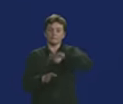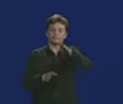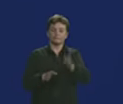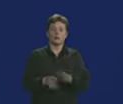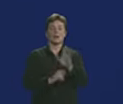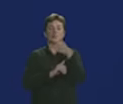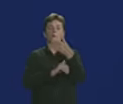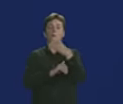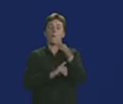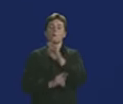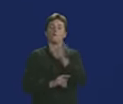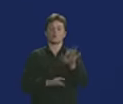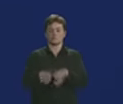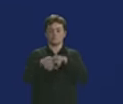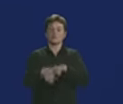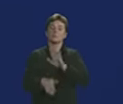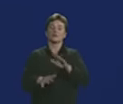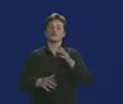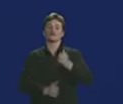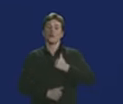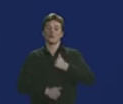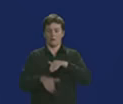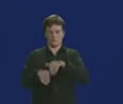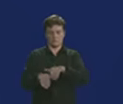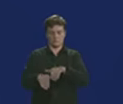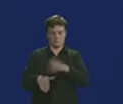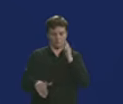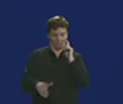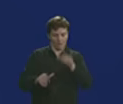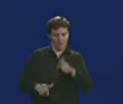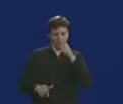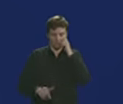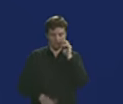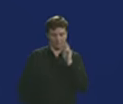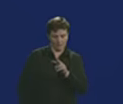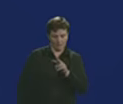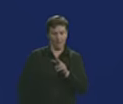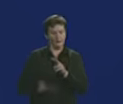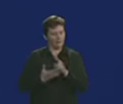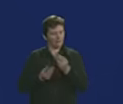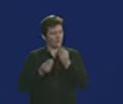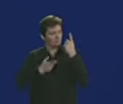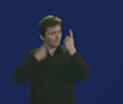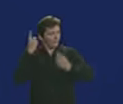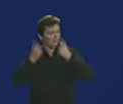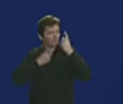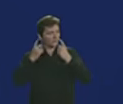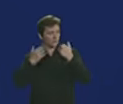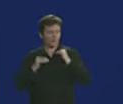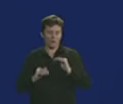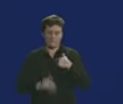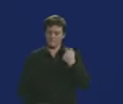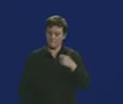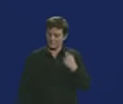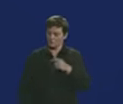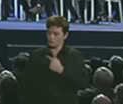de nos soldats que j'ai envoyés, je m'interroge sur ma responsabilité et je mesure la solitude du président de la